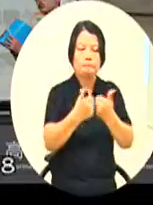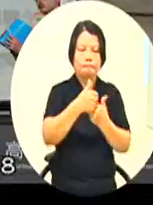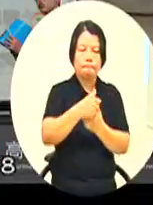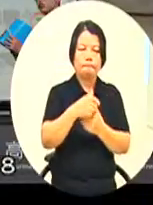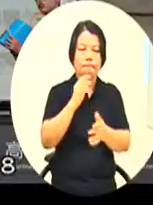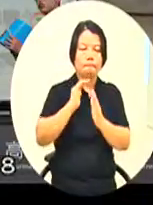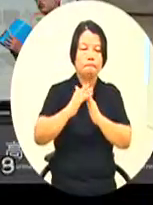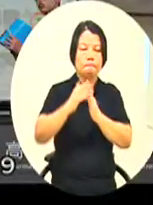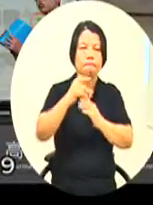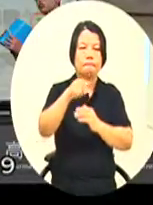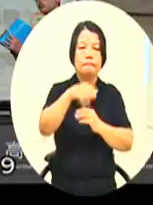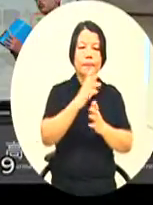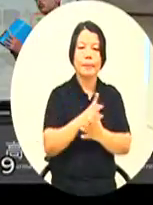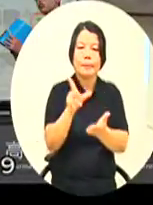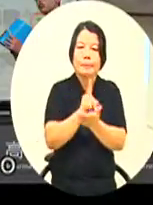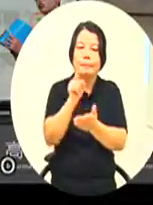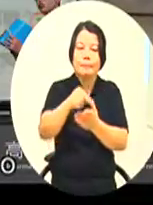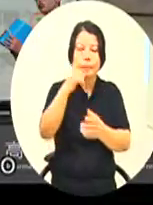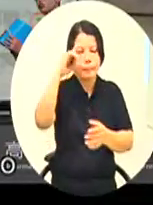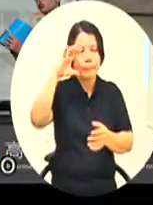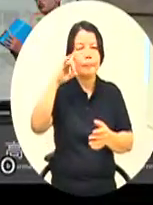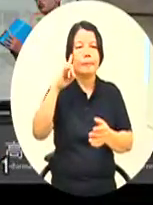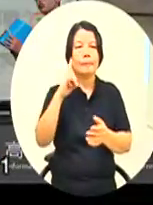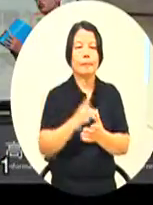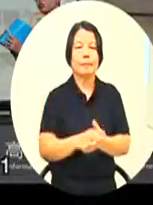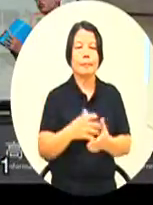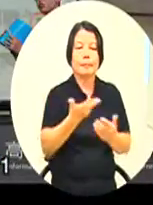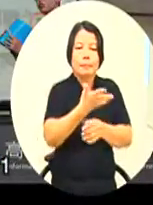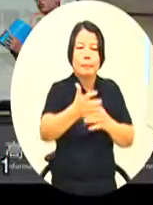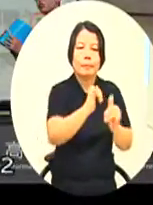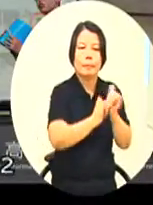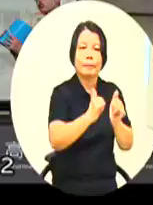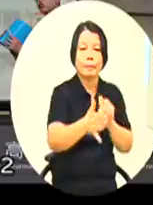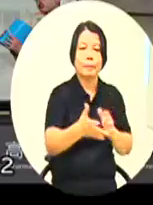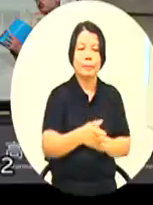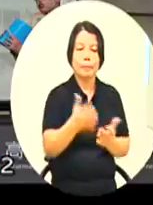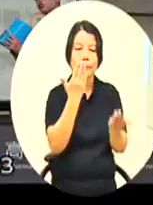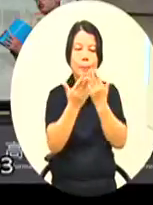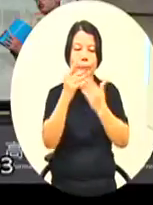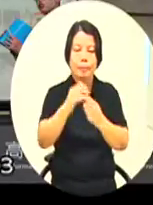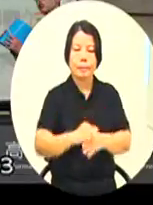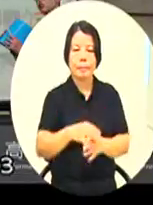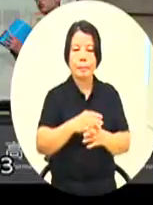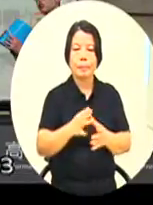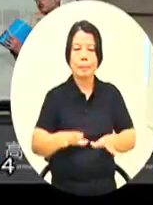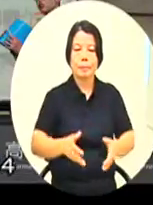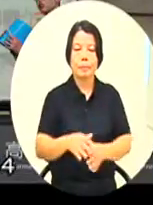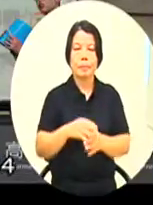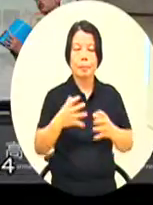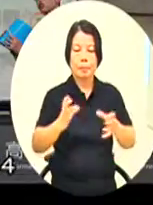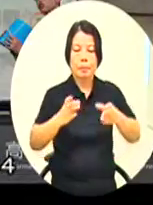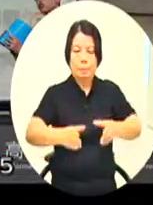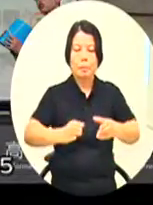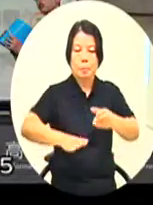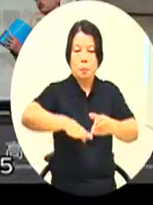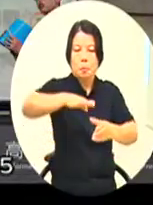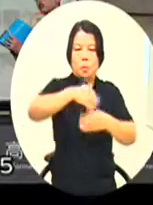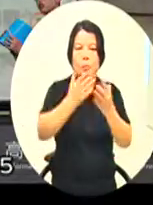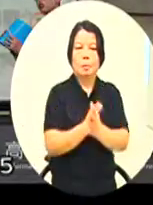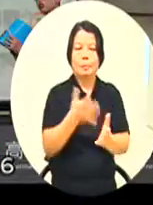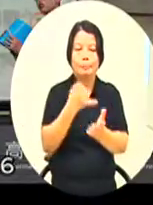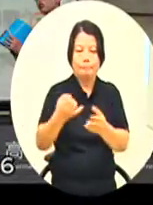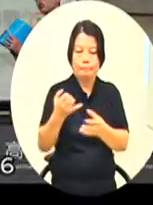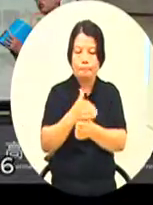透过一个趣味有创意的文案力，让民众呢能够把清除积水容器、消灭滋生源的印